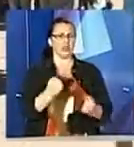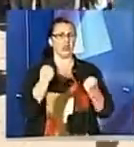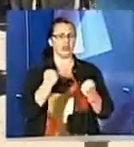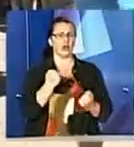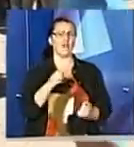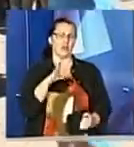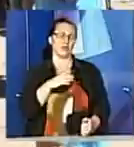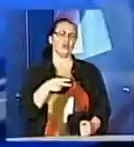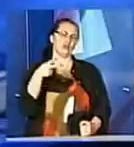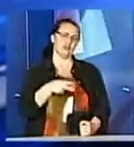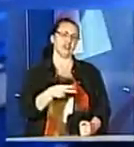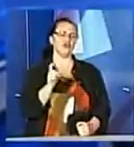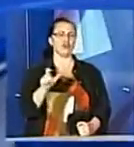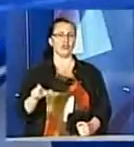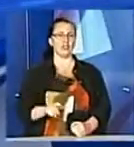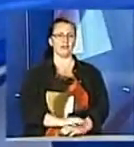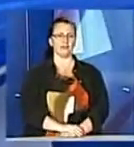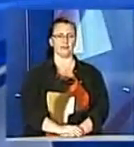Сладков. Новини.